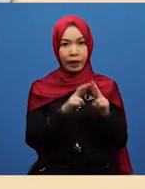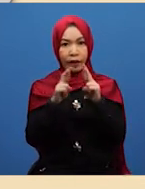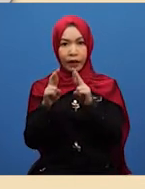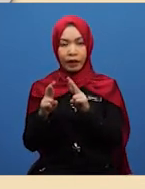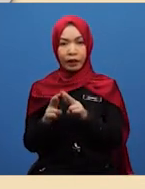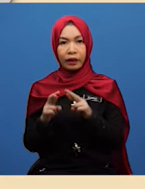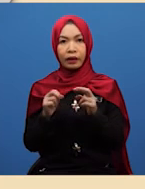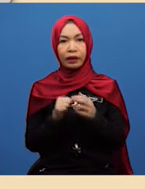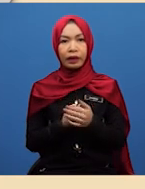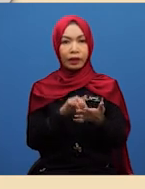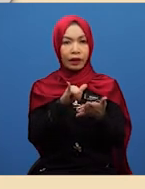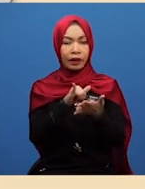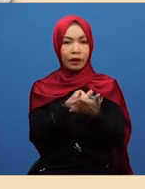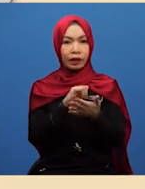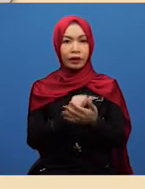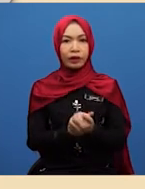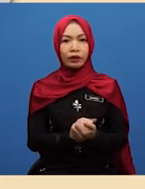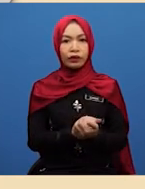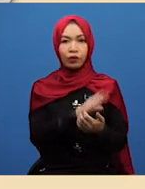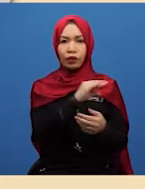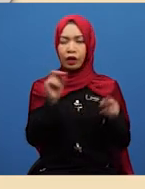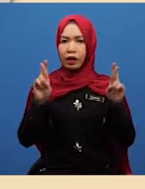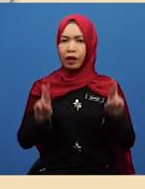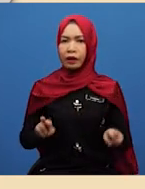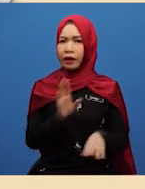rakyat yang tidak mahu berlindung di bawah